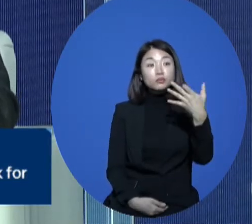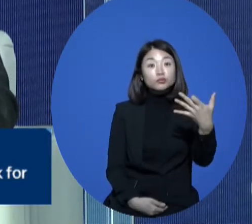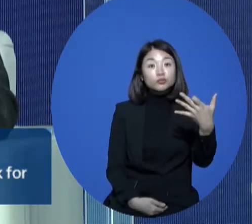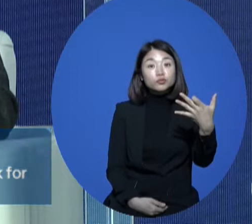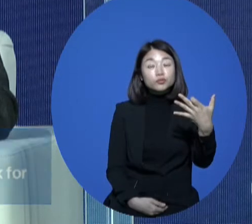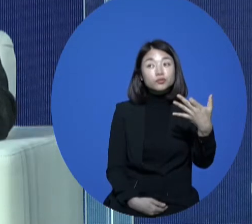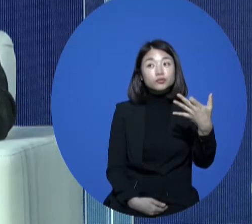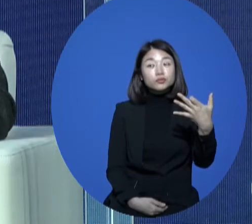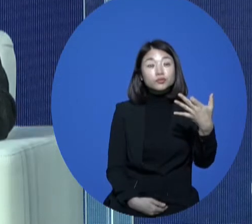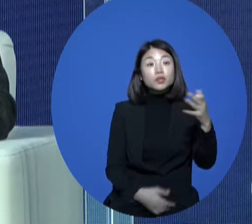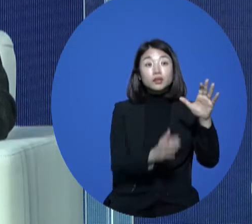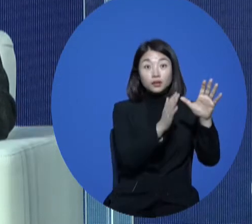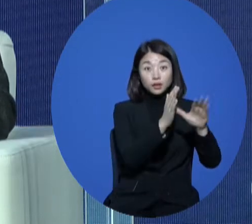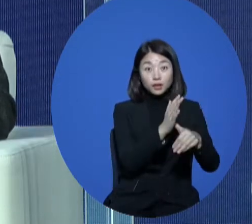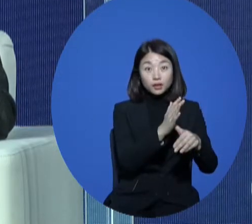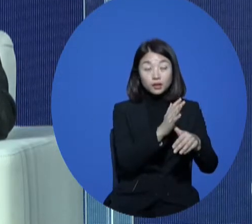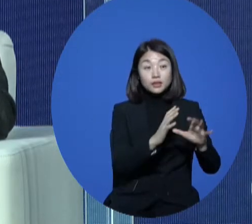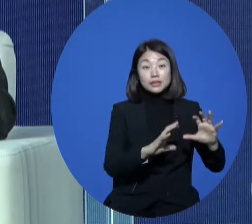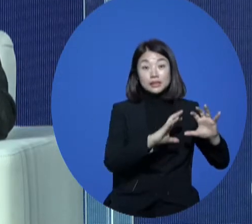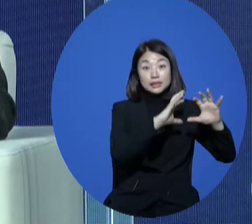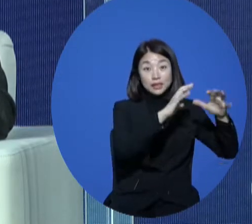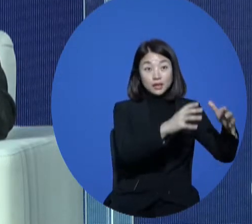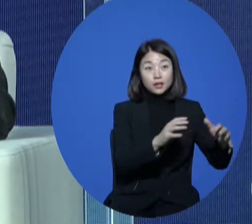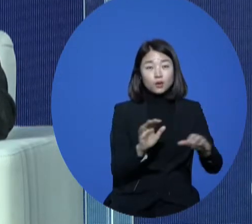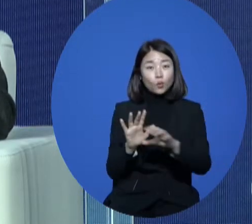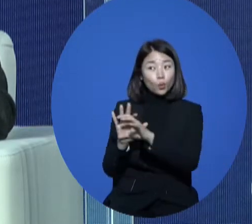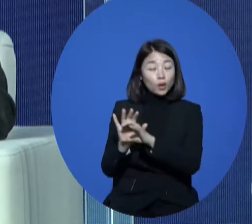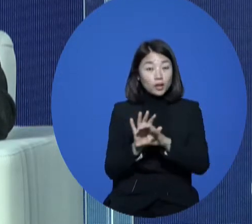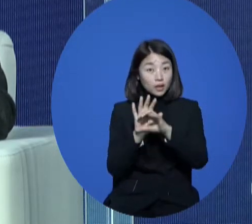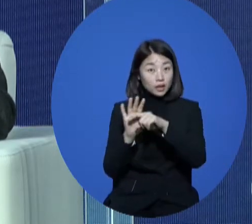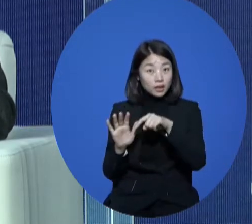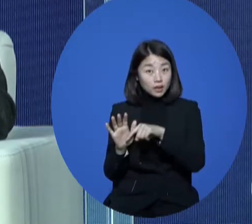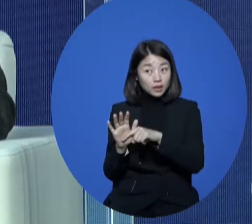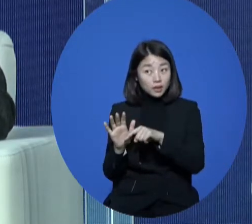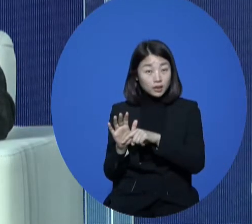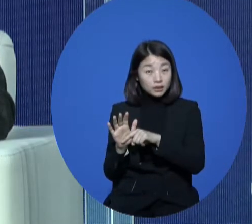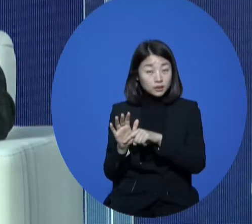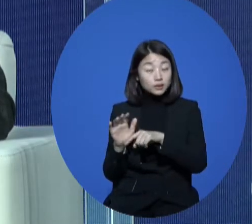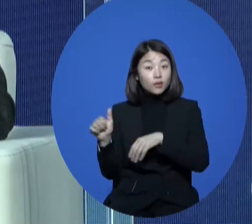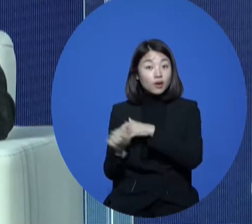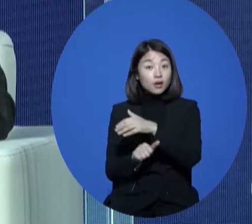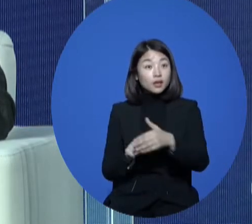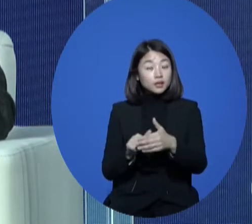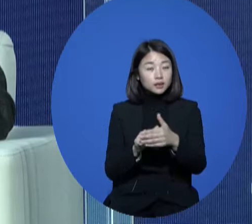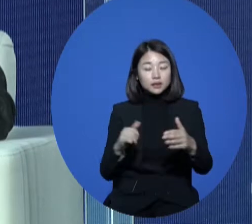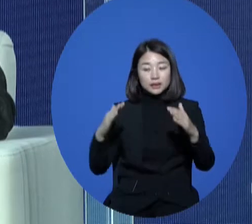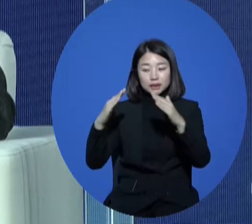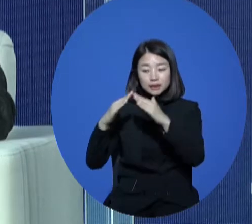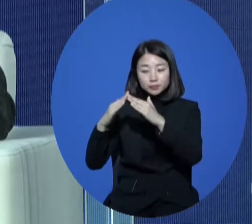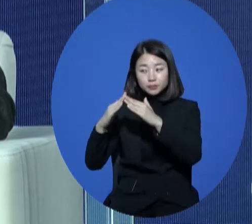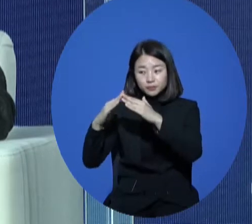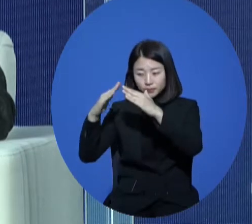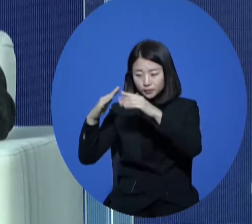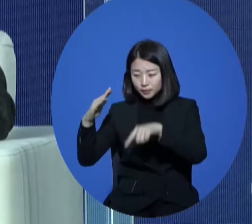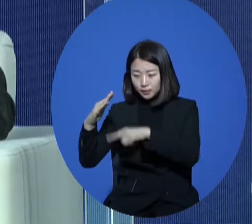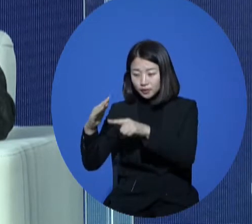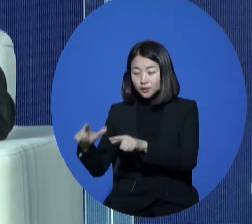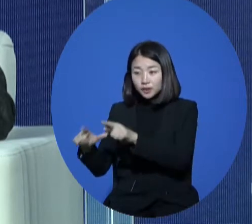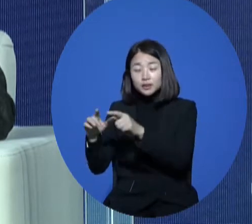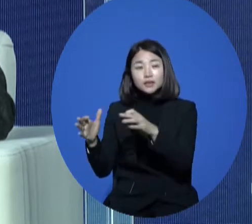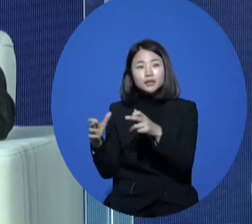2019년도 작년 한 해 전 세계적으로 코로나 팬데믹 상황을 저희가 맞이하면서 장애인 거주 시설에서 많은